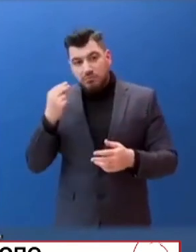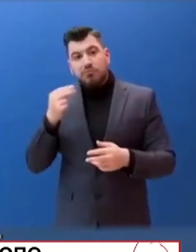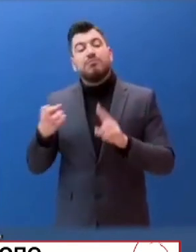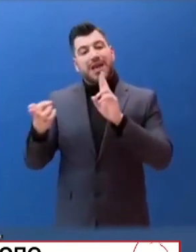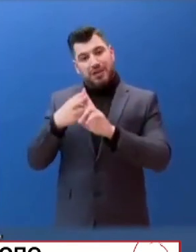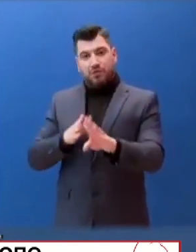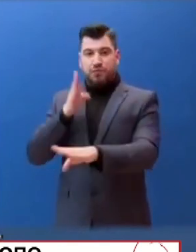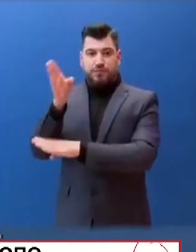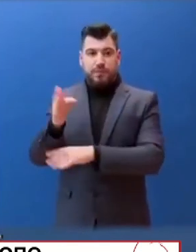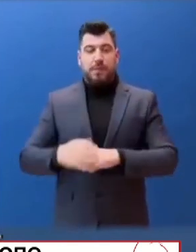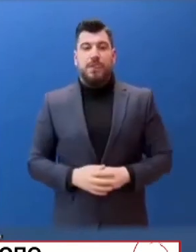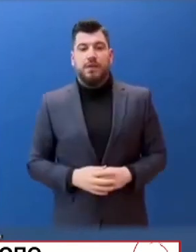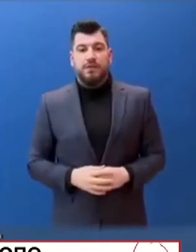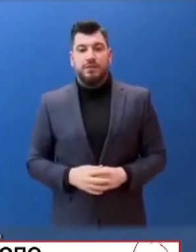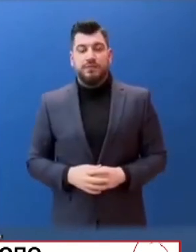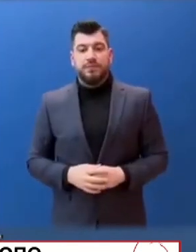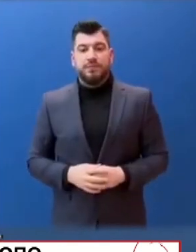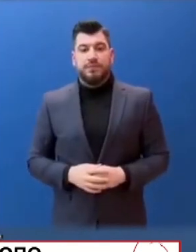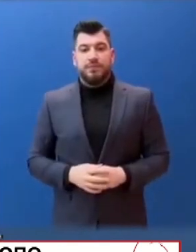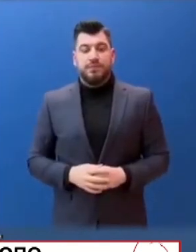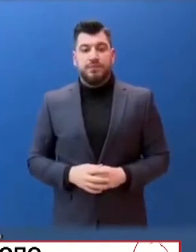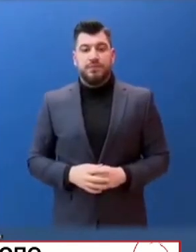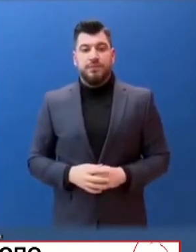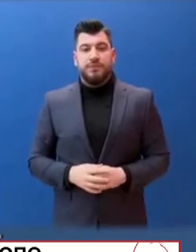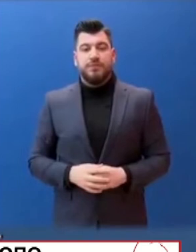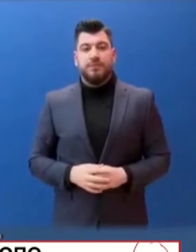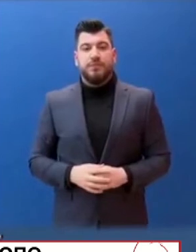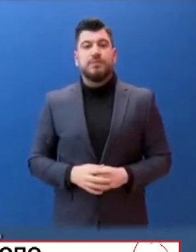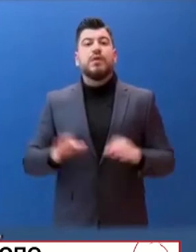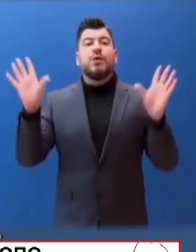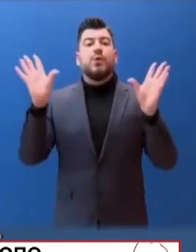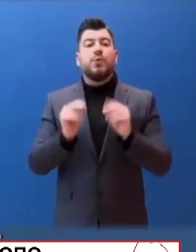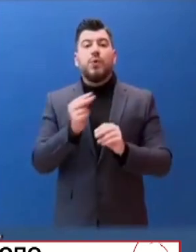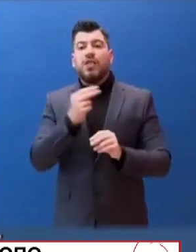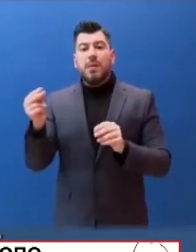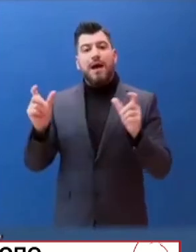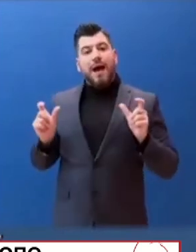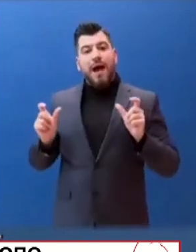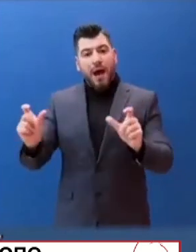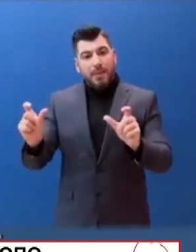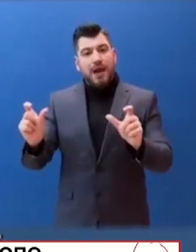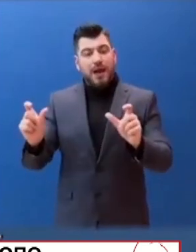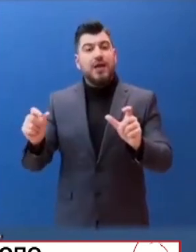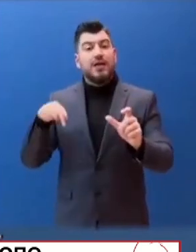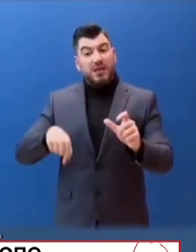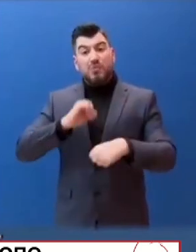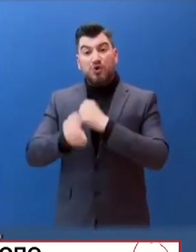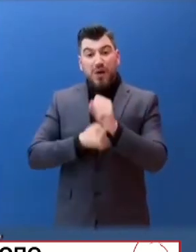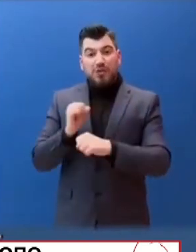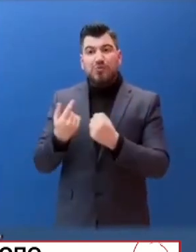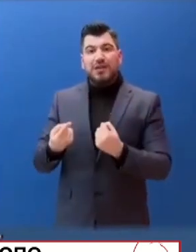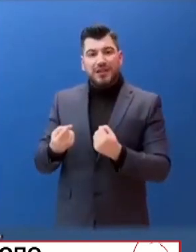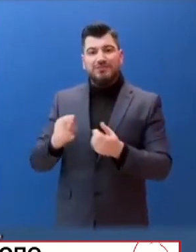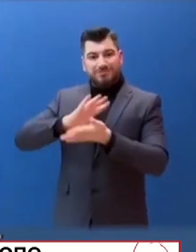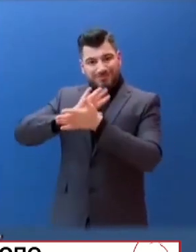περιποίησης. Όσον αφορά το ότι εντείνουμε την άμυνα και συνεχίζουμε την αντεπίθεση. Μπροστά